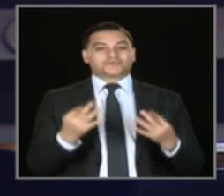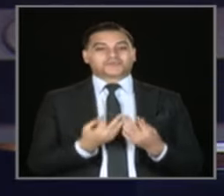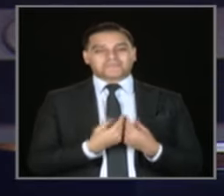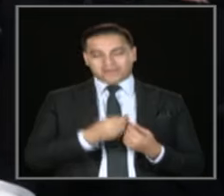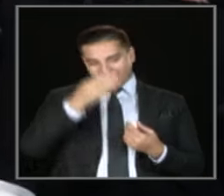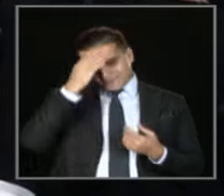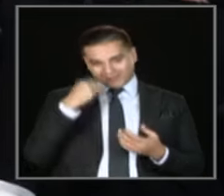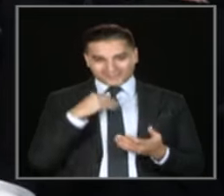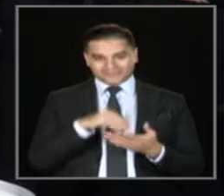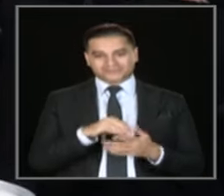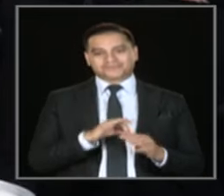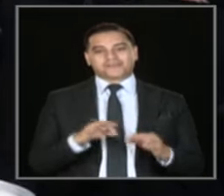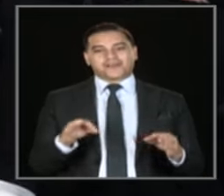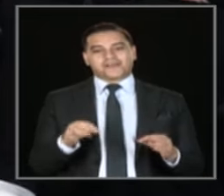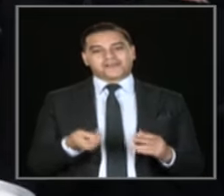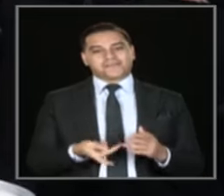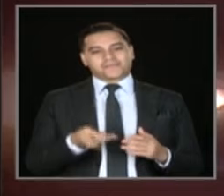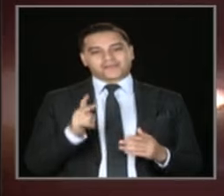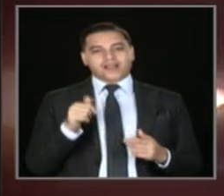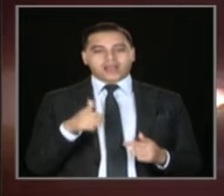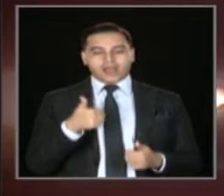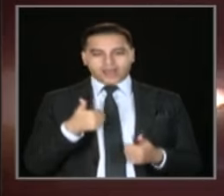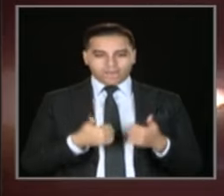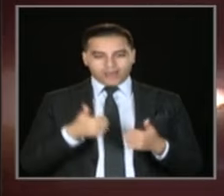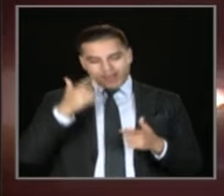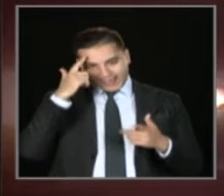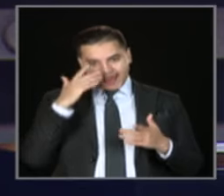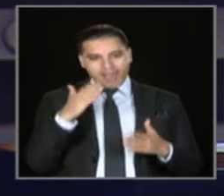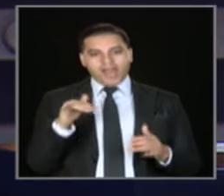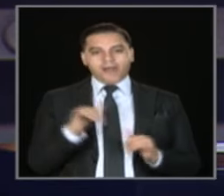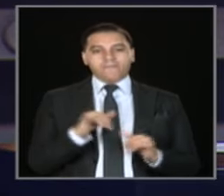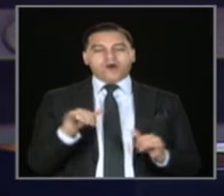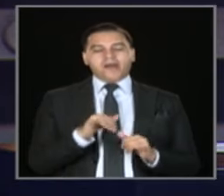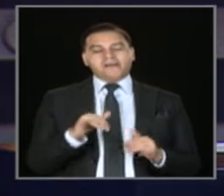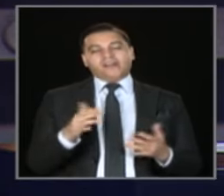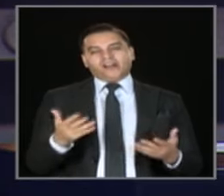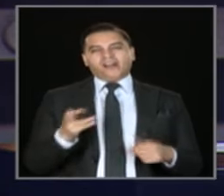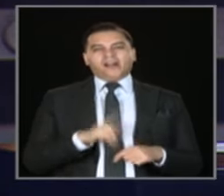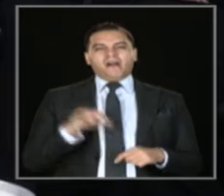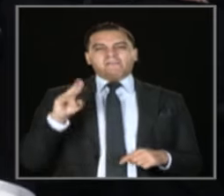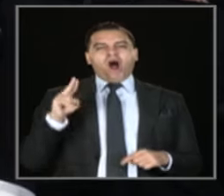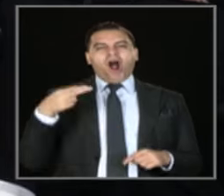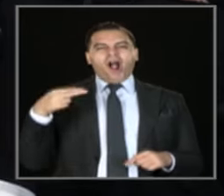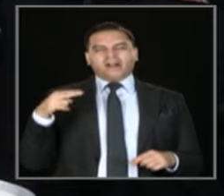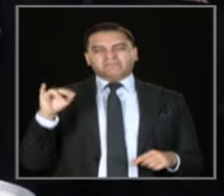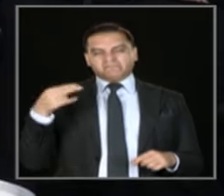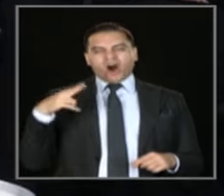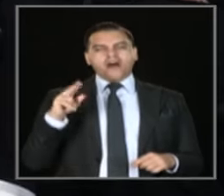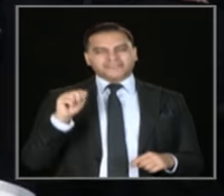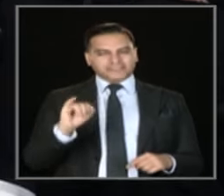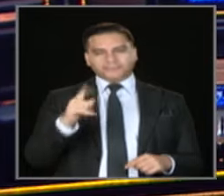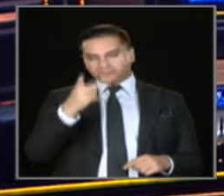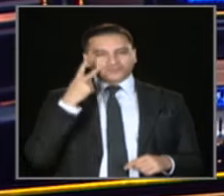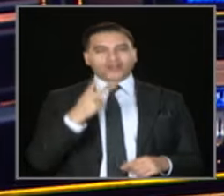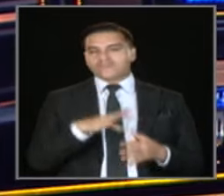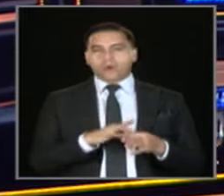المدير الفني ليك ايه يا محمد؟ نحنا ناخد وقتنا في التفكير ونركز. طب ومعتصم كان رايه ايه؟ تومي الزعيم بقى شايف